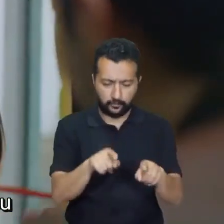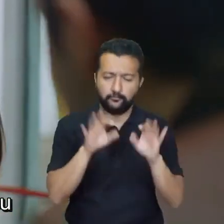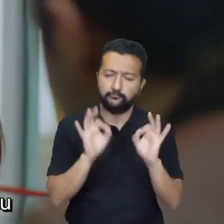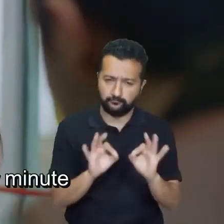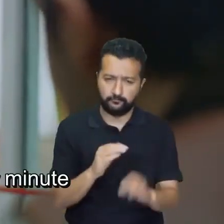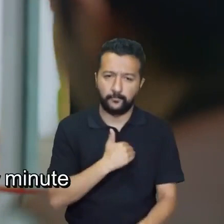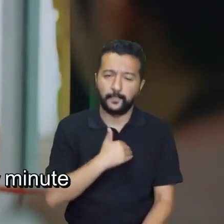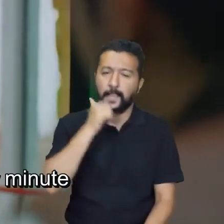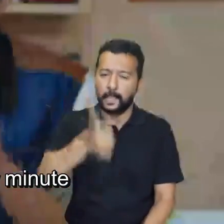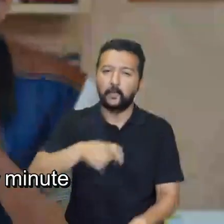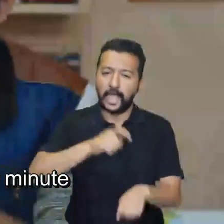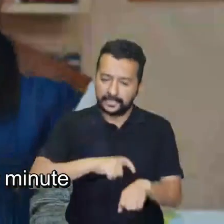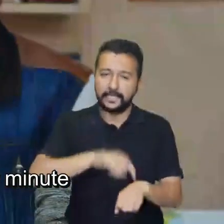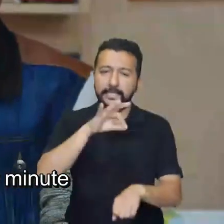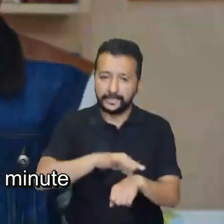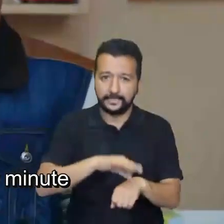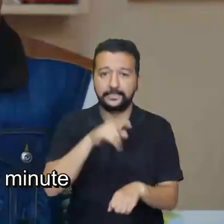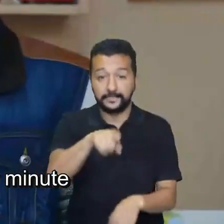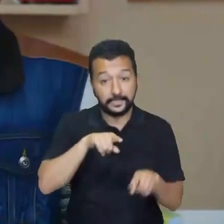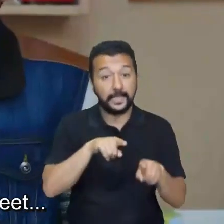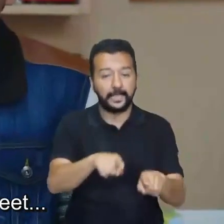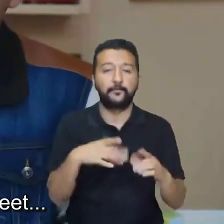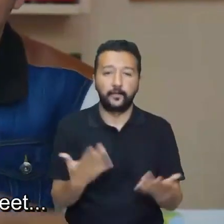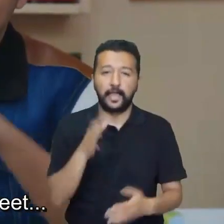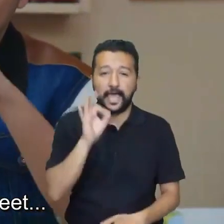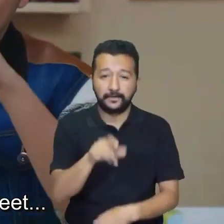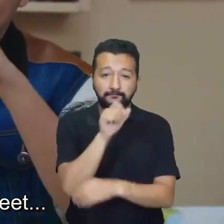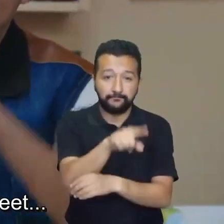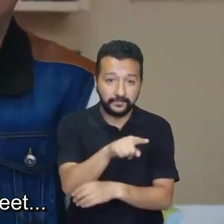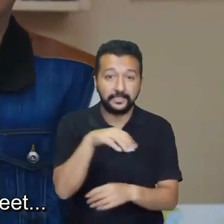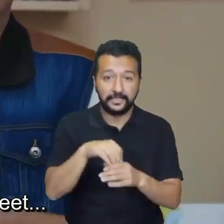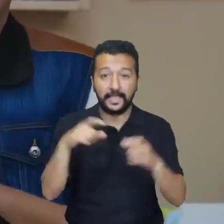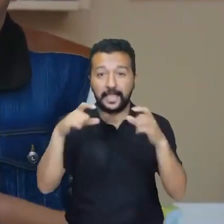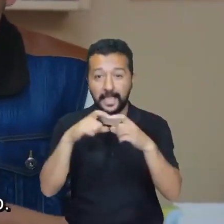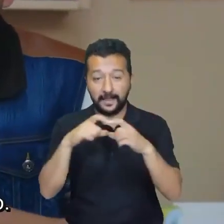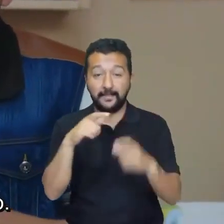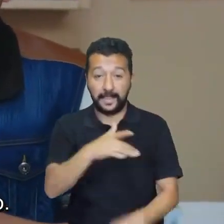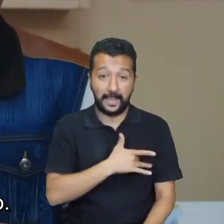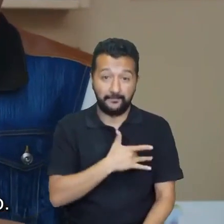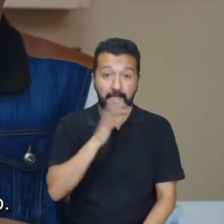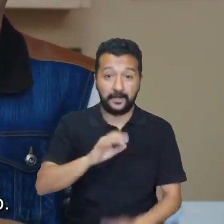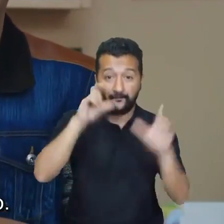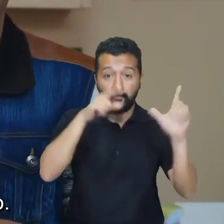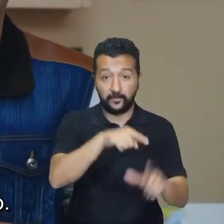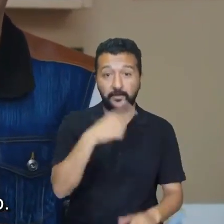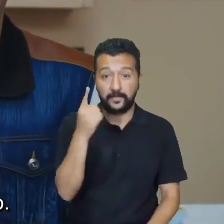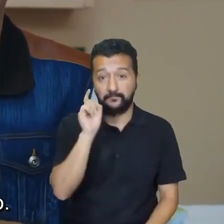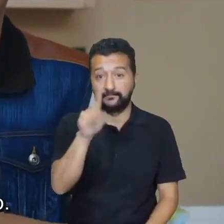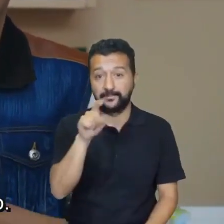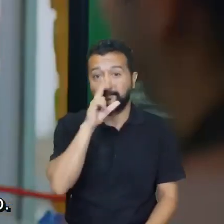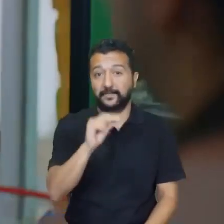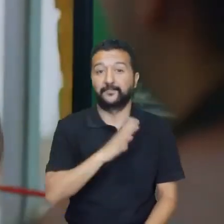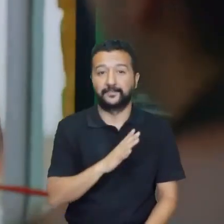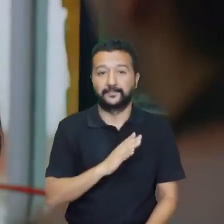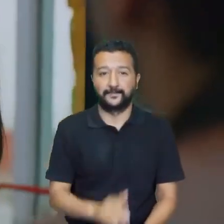etmez olur muyum? Her gün, her saat, her dakika sizi takip ediyorum. Her tweetinizde bir kalp, her fotoğrafınızda bir like'ım